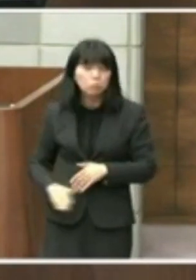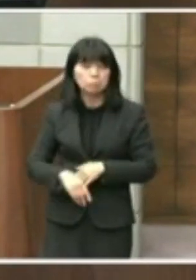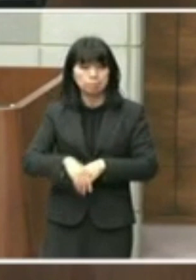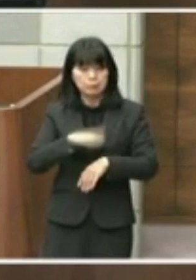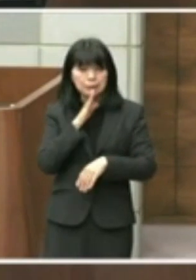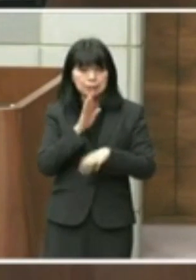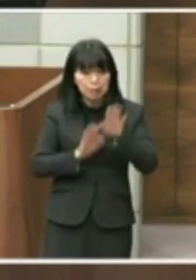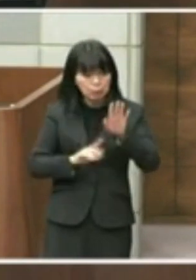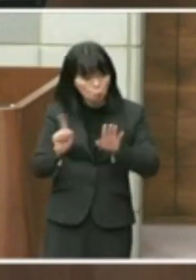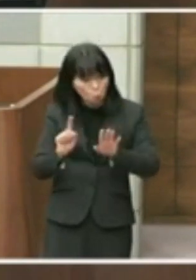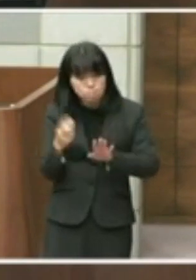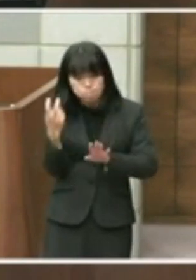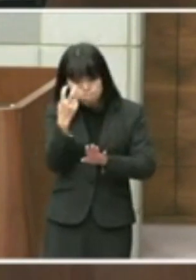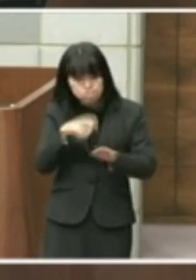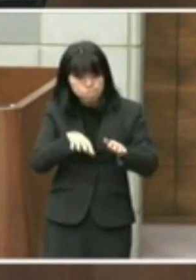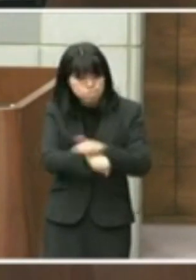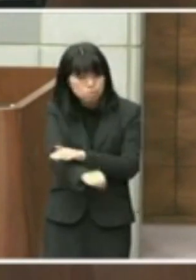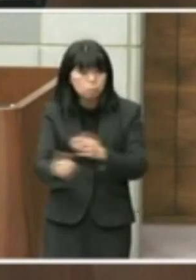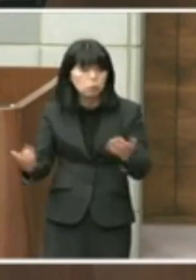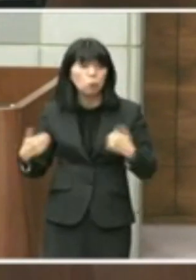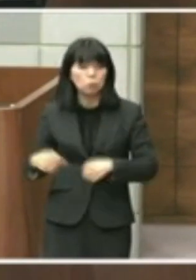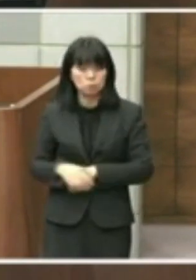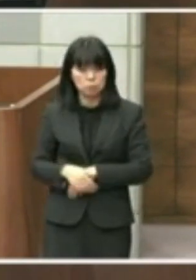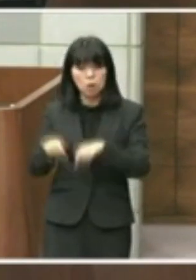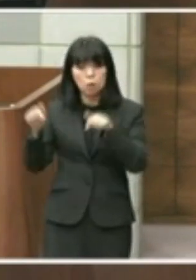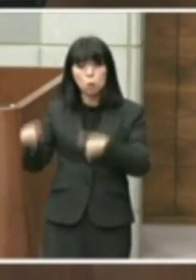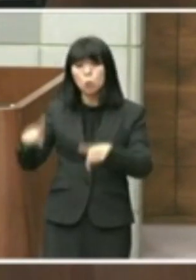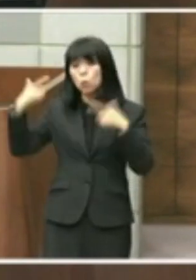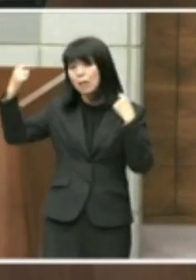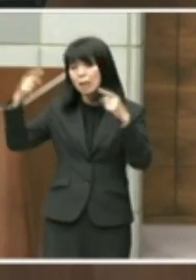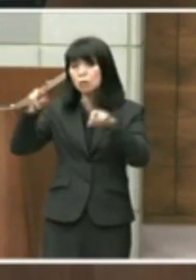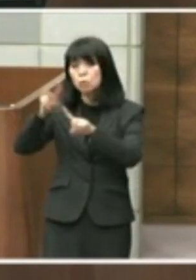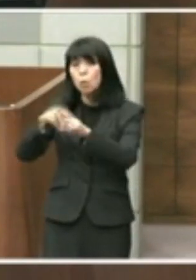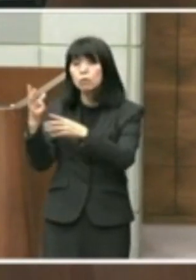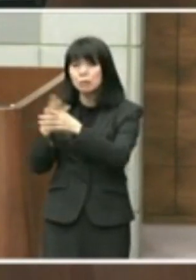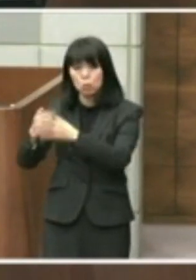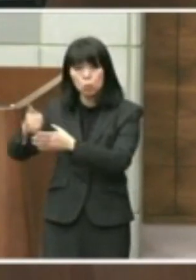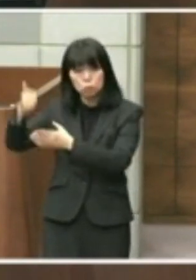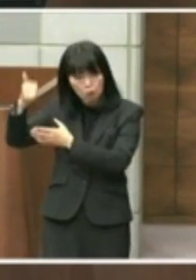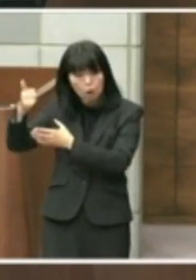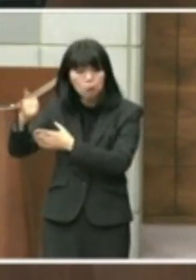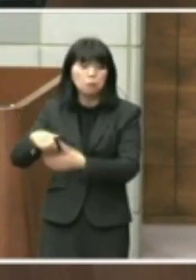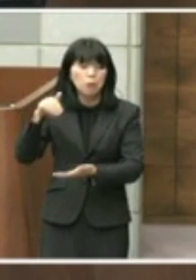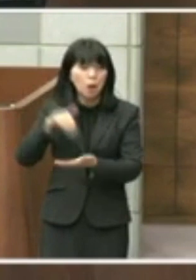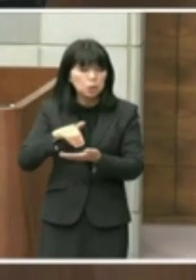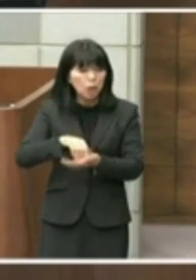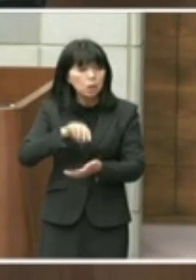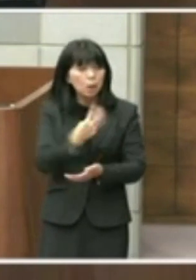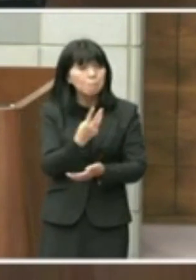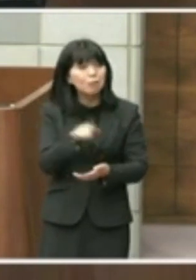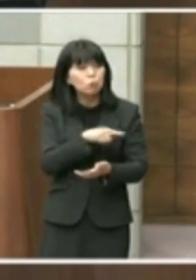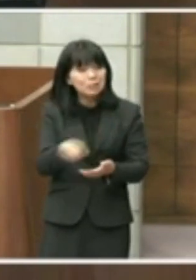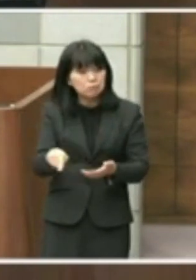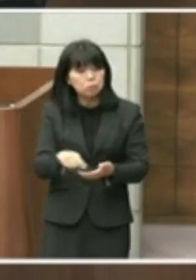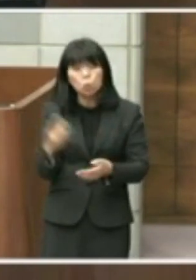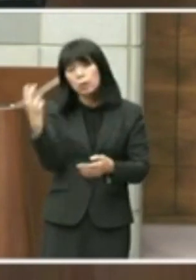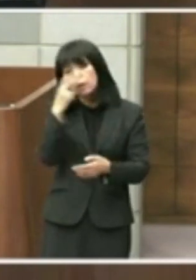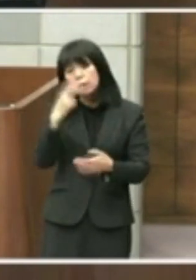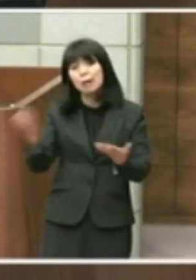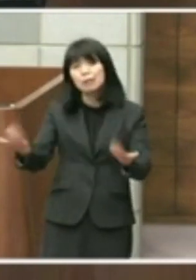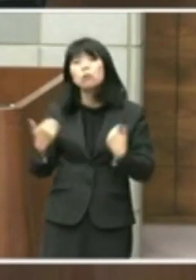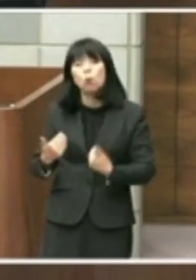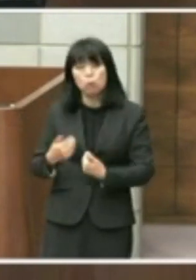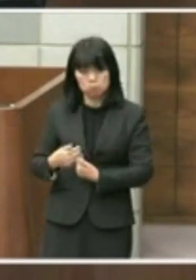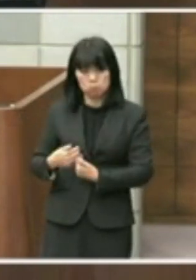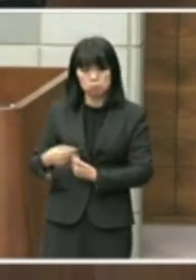進める必要があると考えます。京都大学の小泉名誉教授は、最低300人の検査が必要と